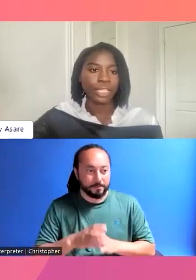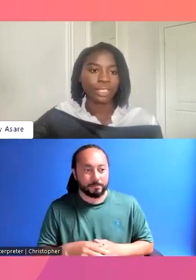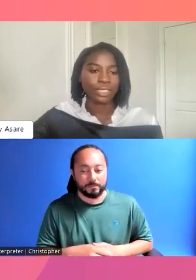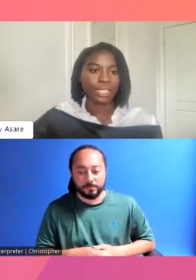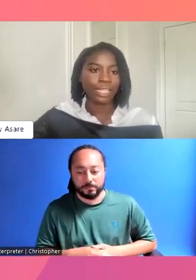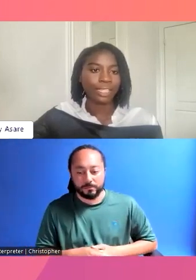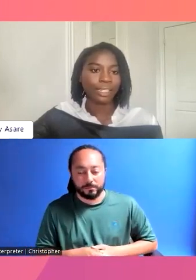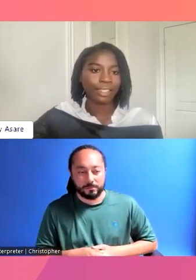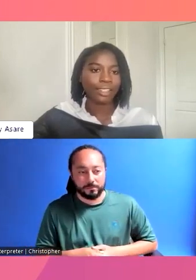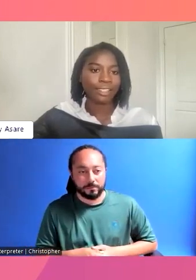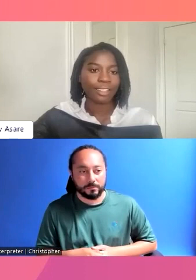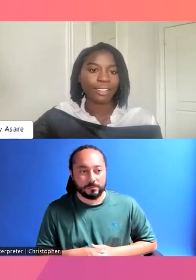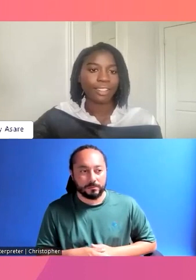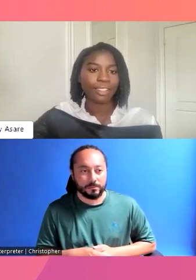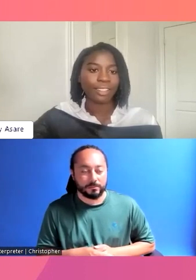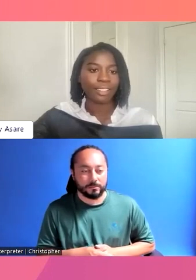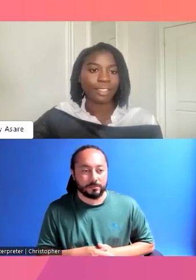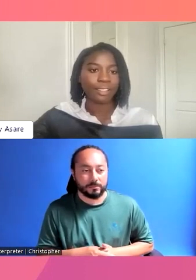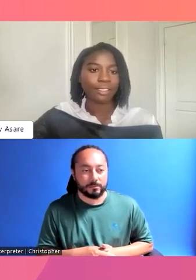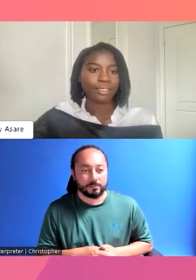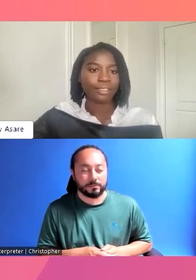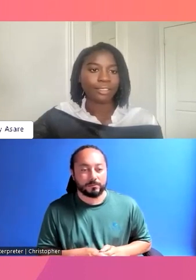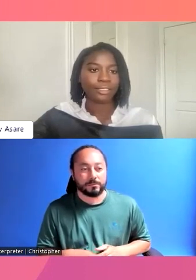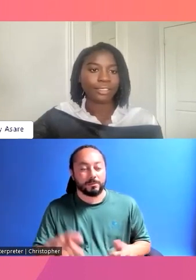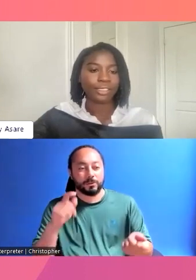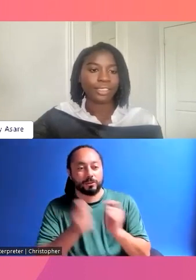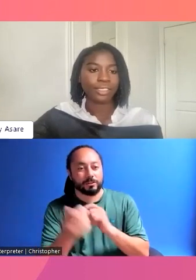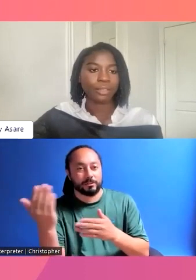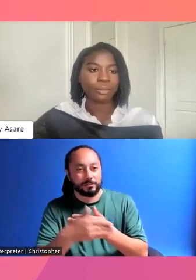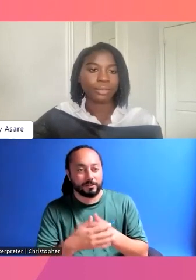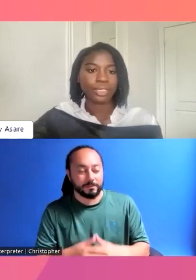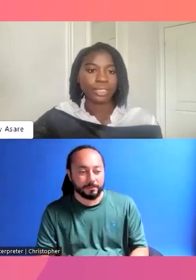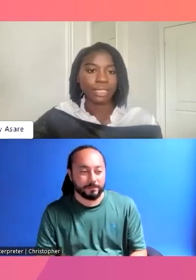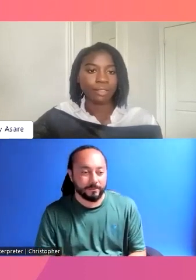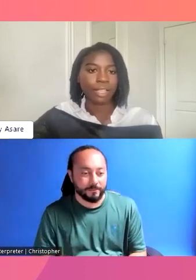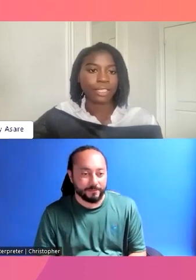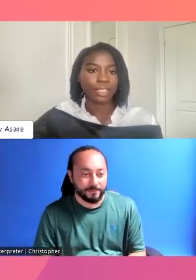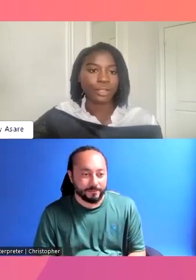programmes. Je vais changer la diapo ici un instant.